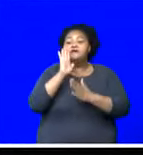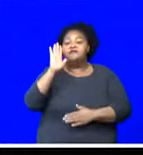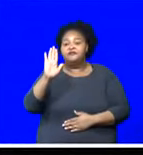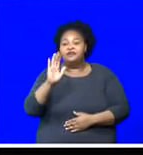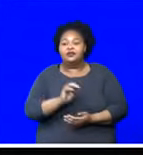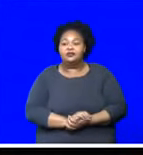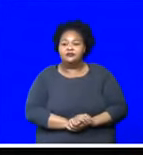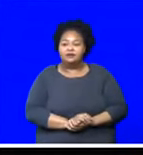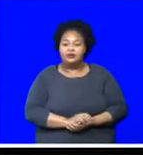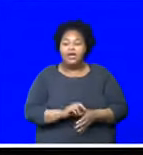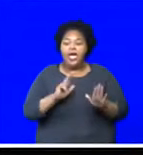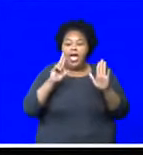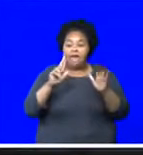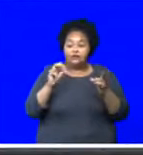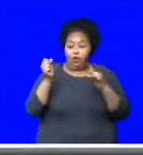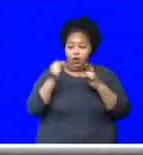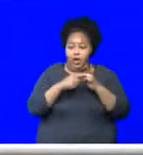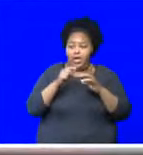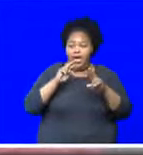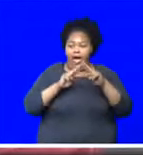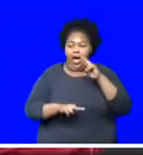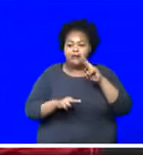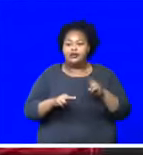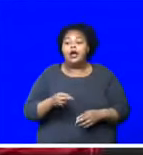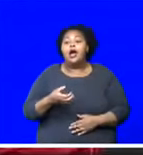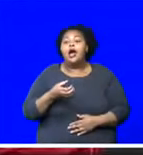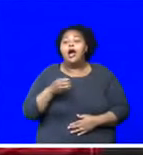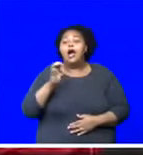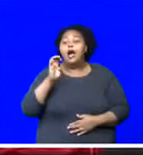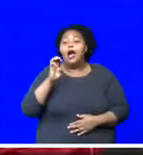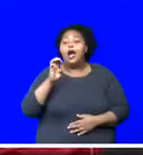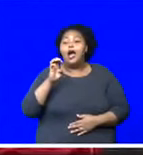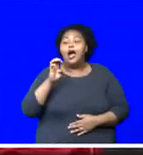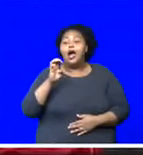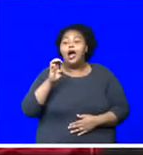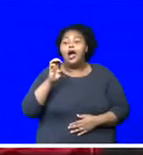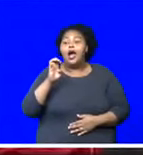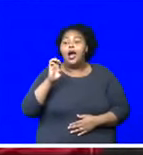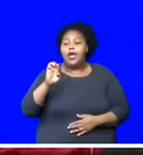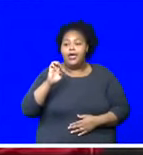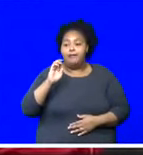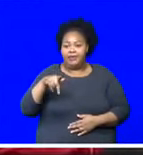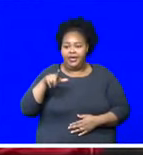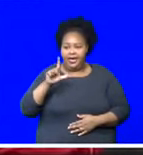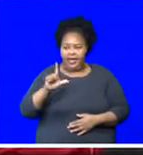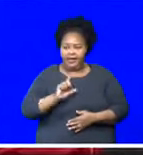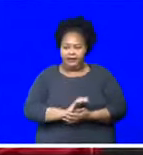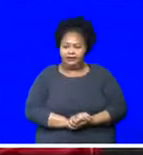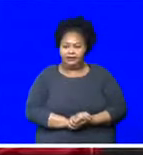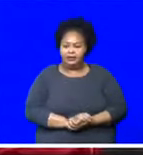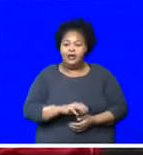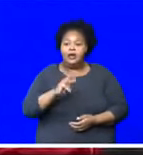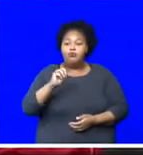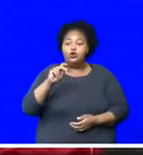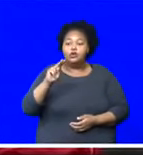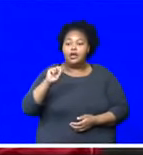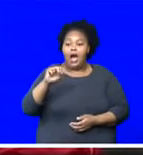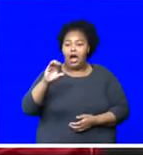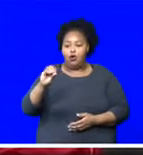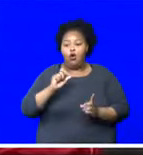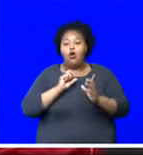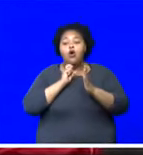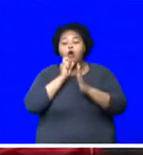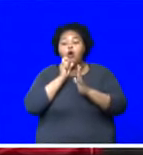siphohlongo uwashaya i-English Premier League. Eqenjini le-Liverpool kubuka ukuthi i-Monaco seyivele ithenge yena